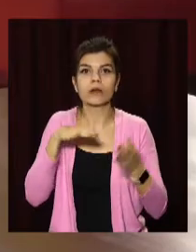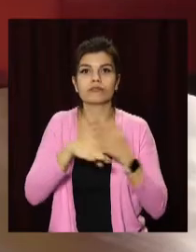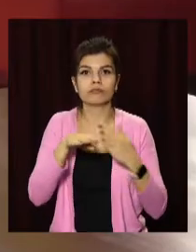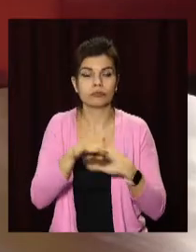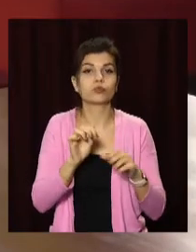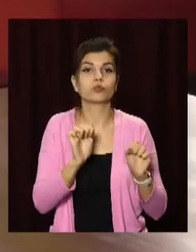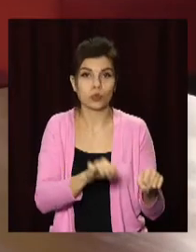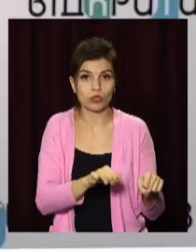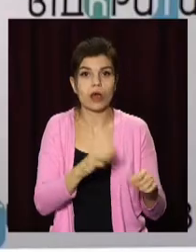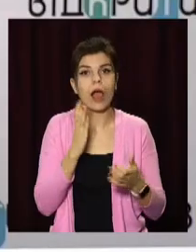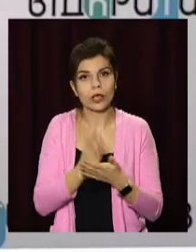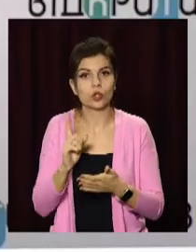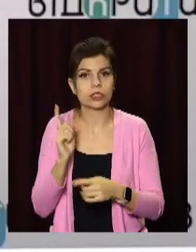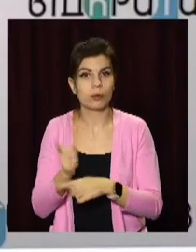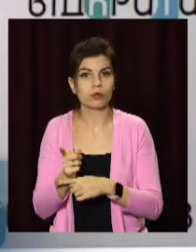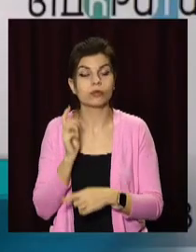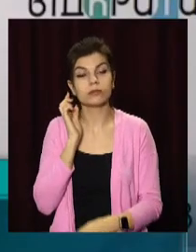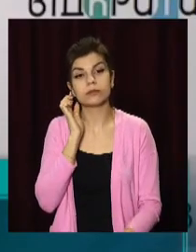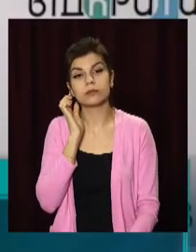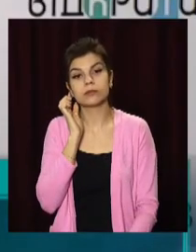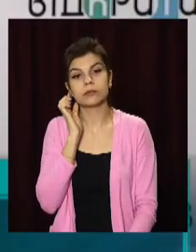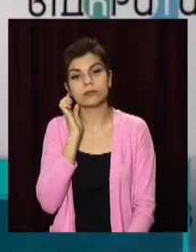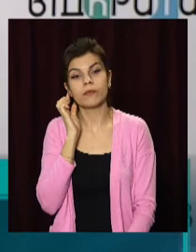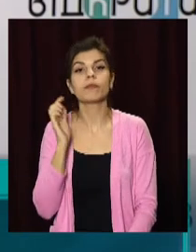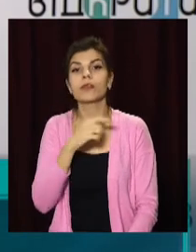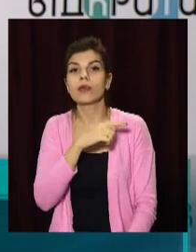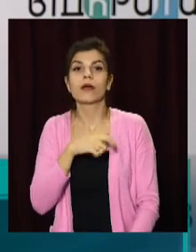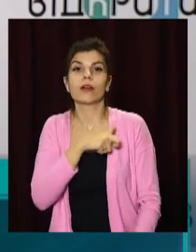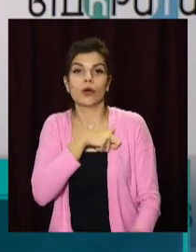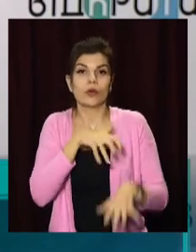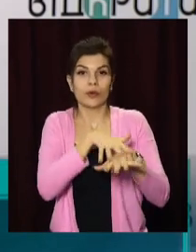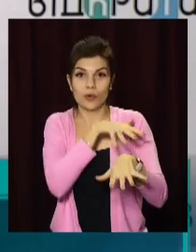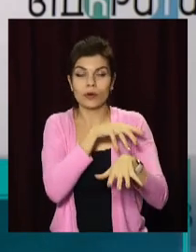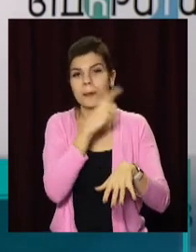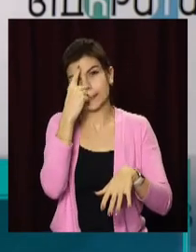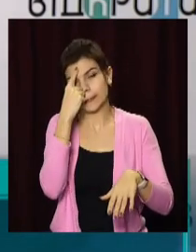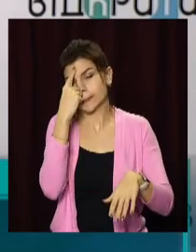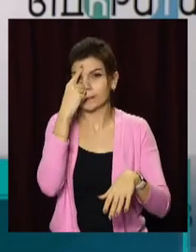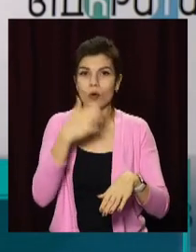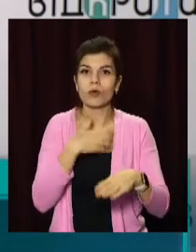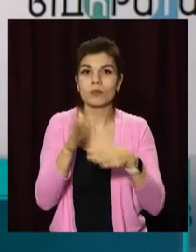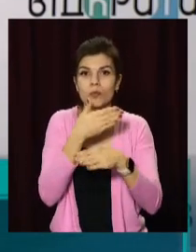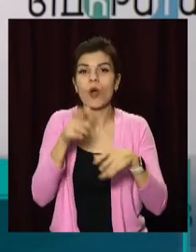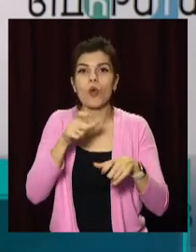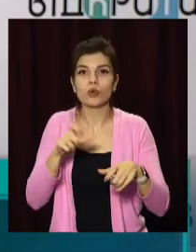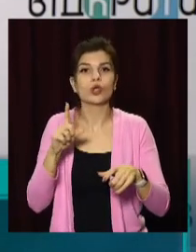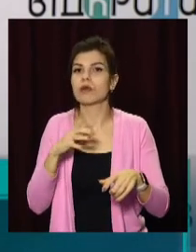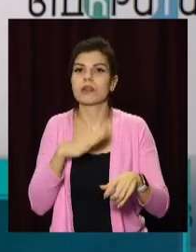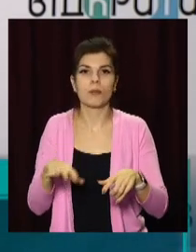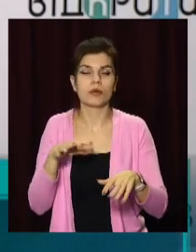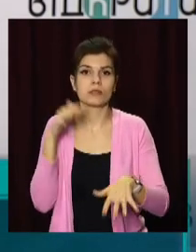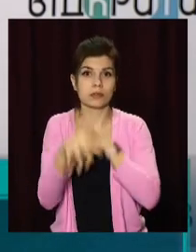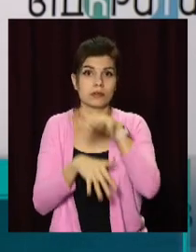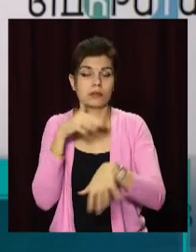пресу. Таким чином уряд намагається розподілити потоки людей, щоб